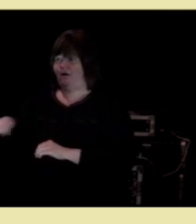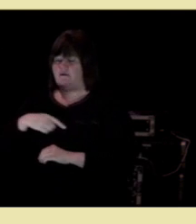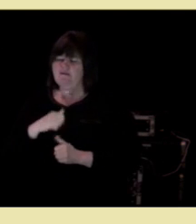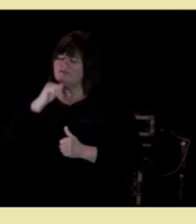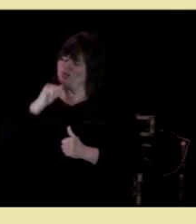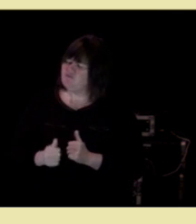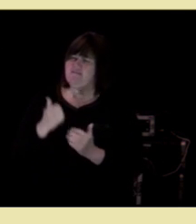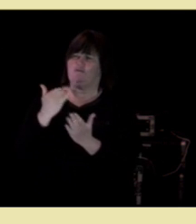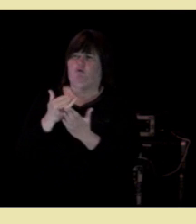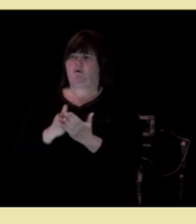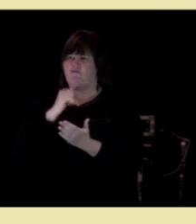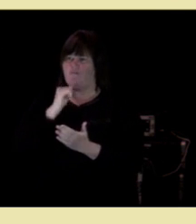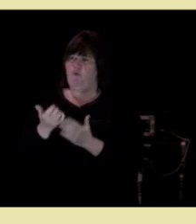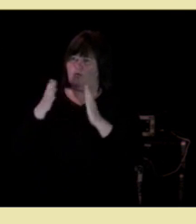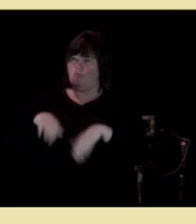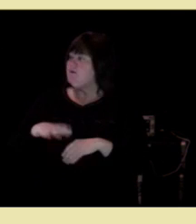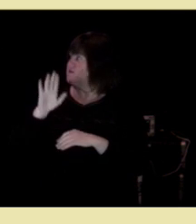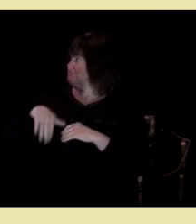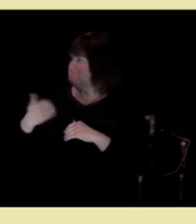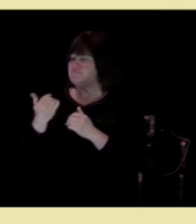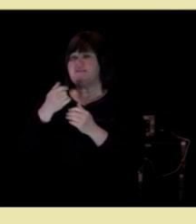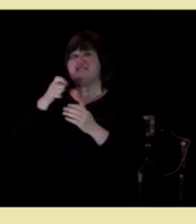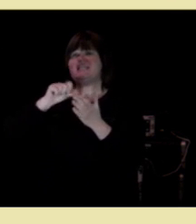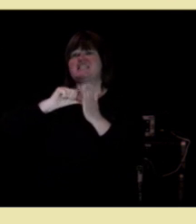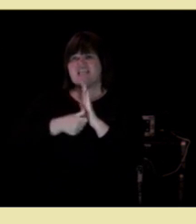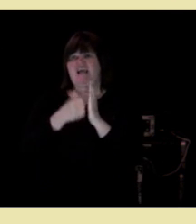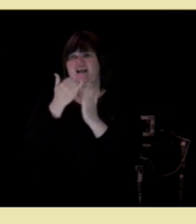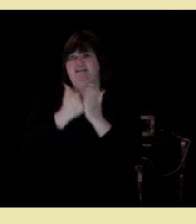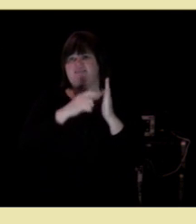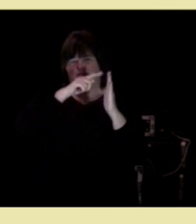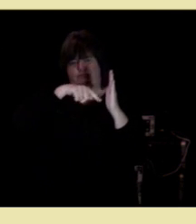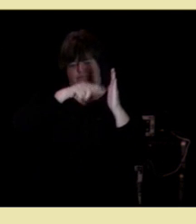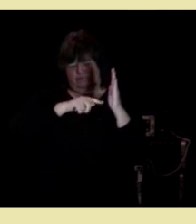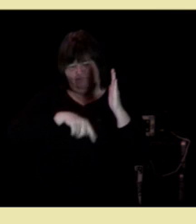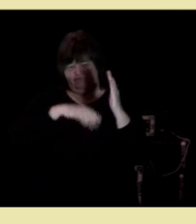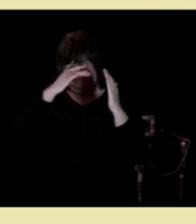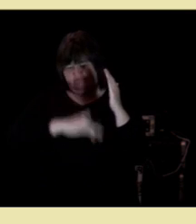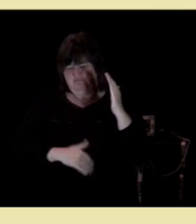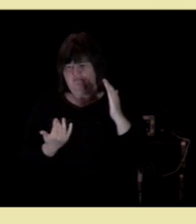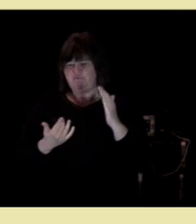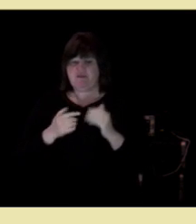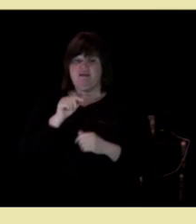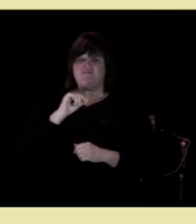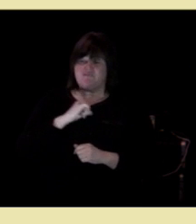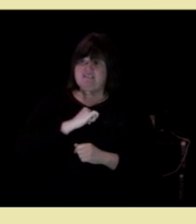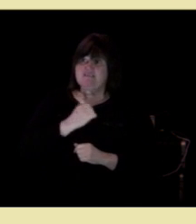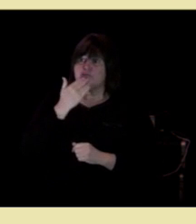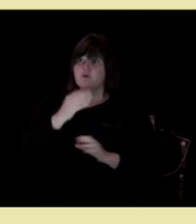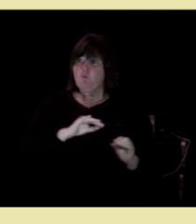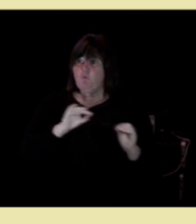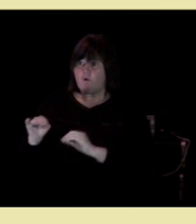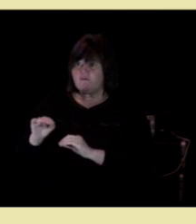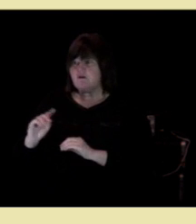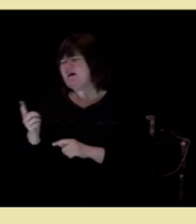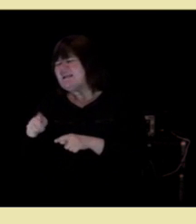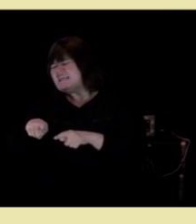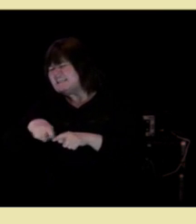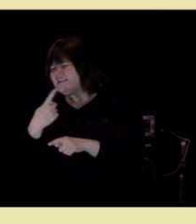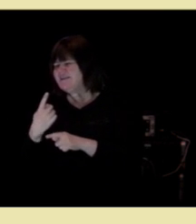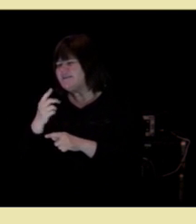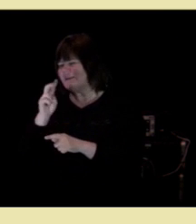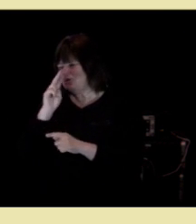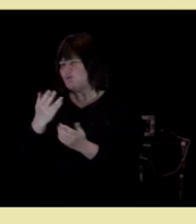plass finnes i denne sjekklisten for at overgangen skal være god, eller for at innledningen av tjenesteforholdet skal være godt.